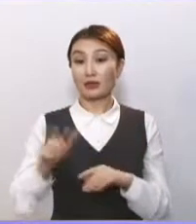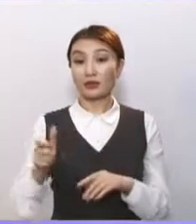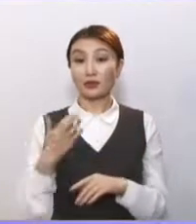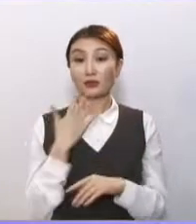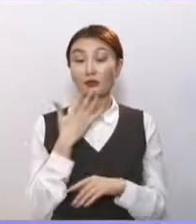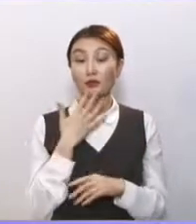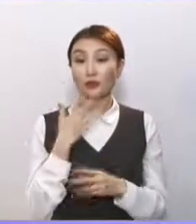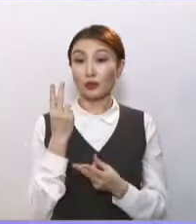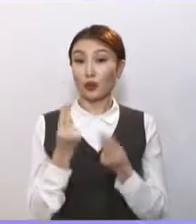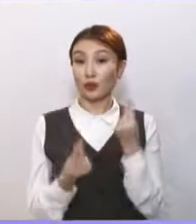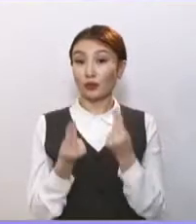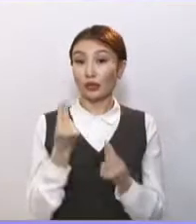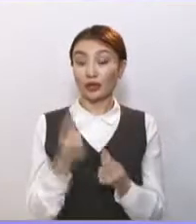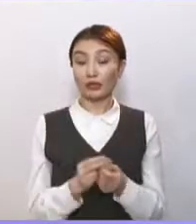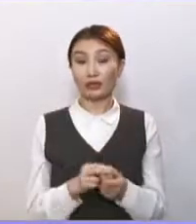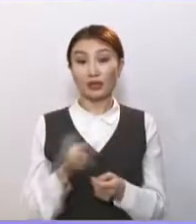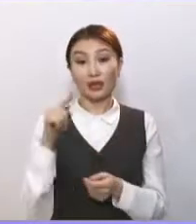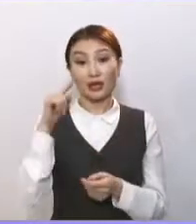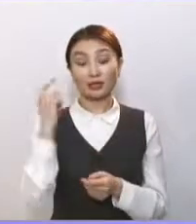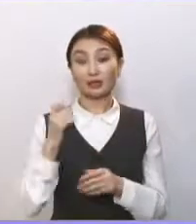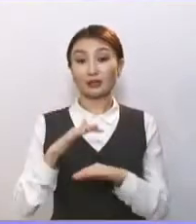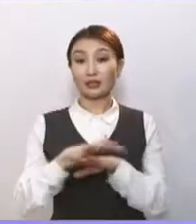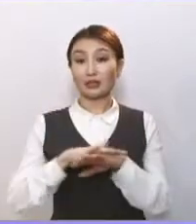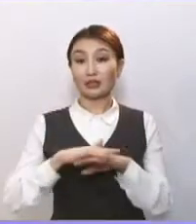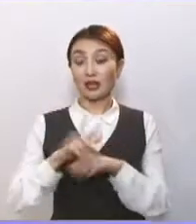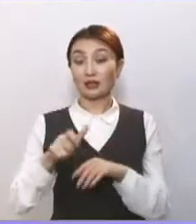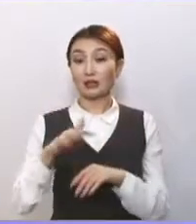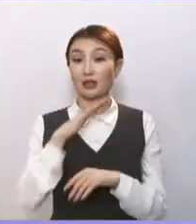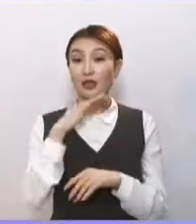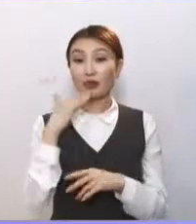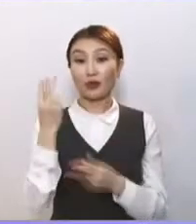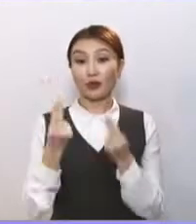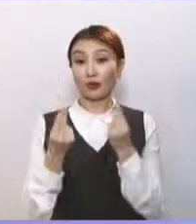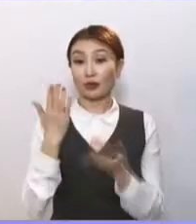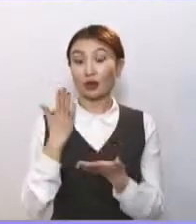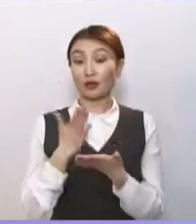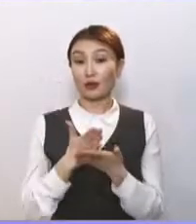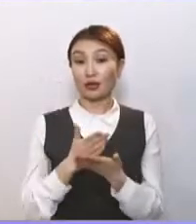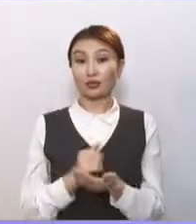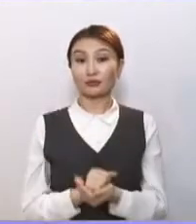оюндары. Кыргыз элинде көп оюндар бар.